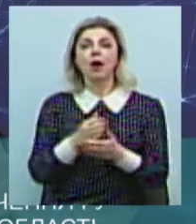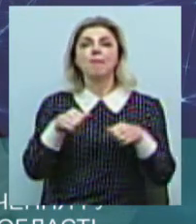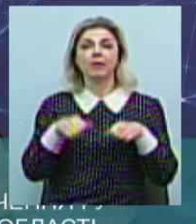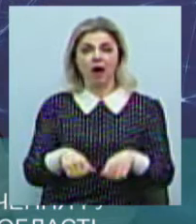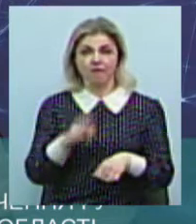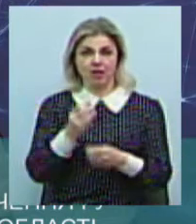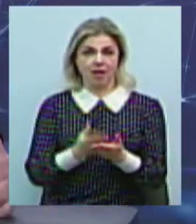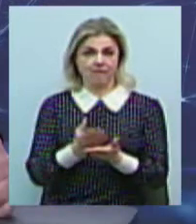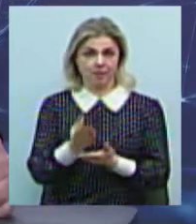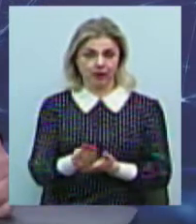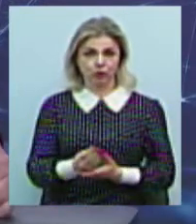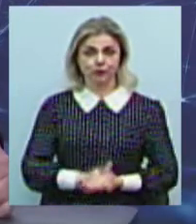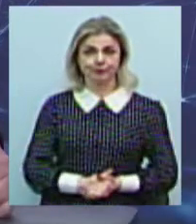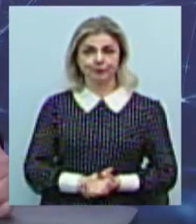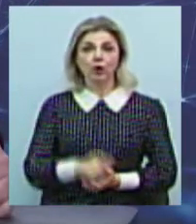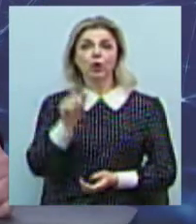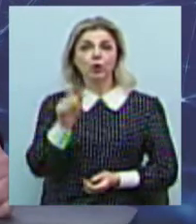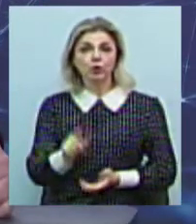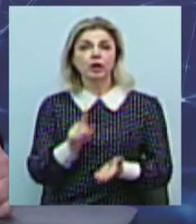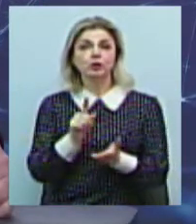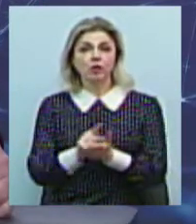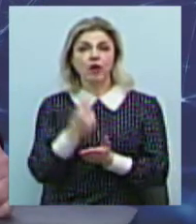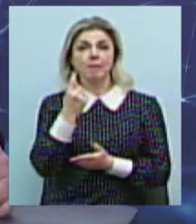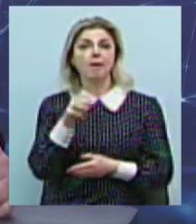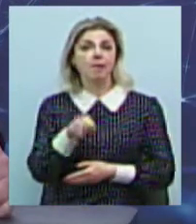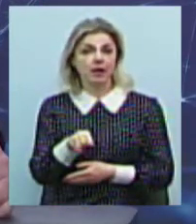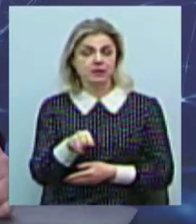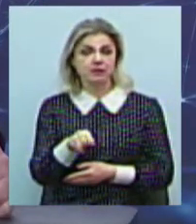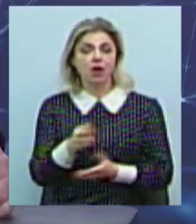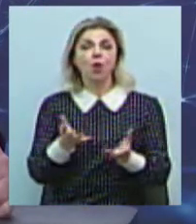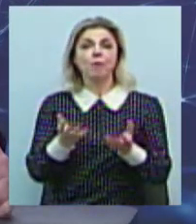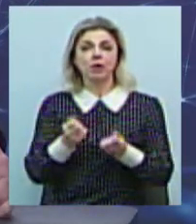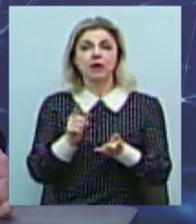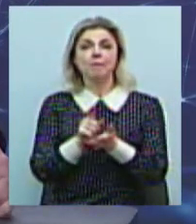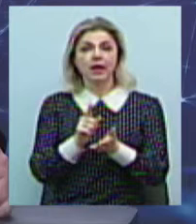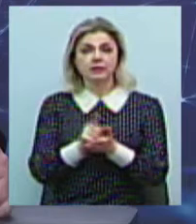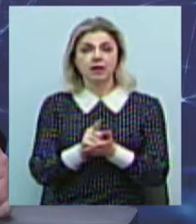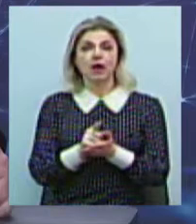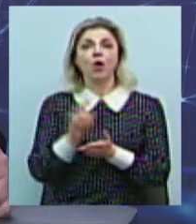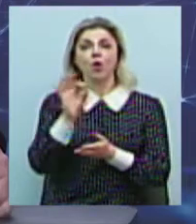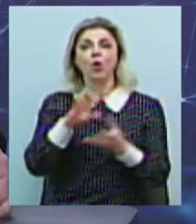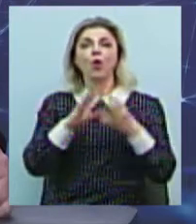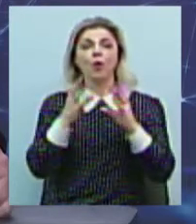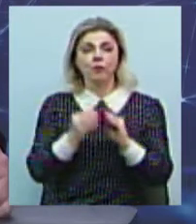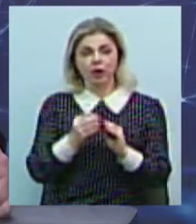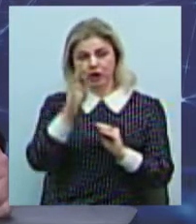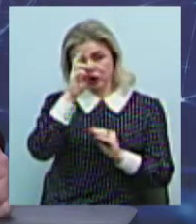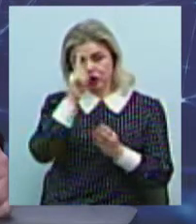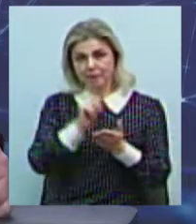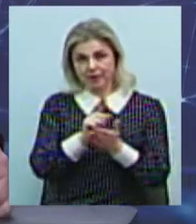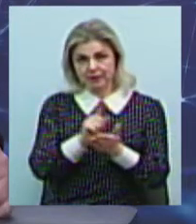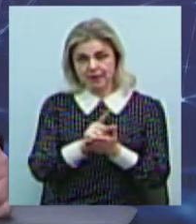цю виплату. Тобто, людина повинна на 1 березня отримувати пенсію про загальнообов'язкове державне